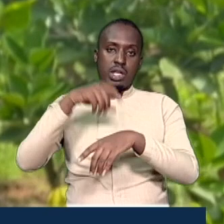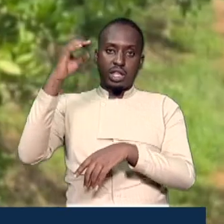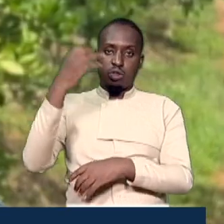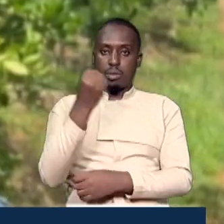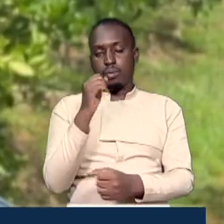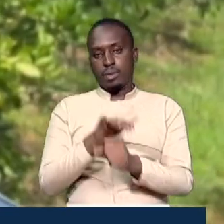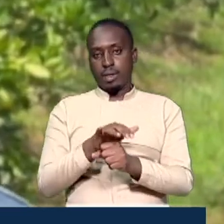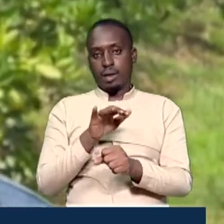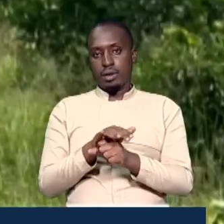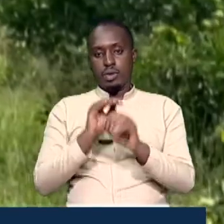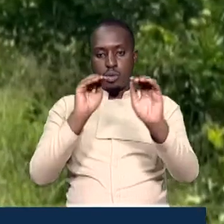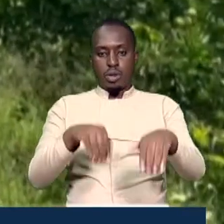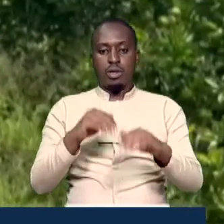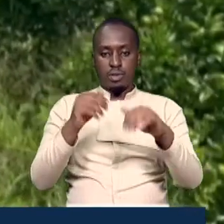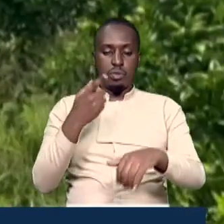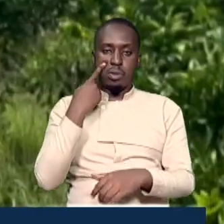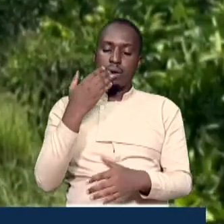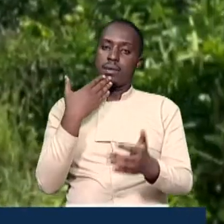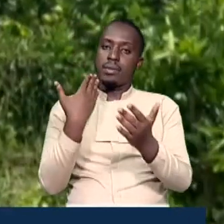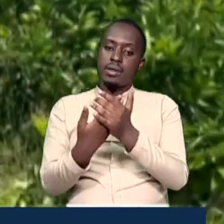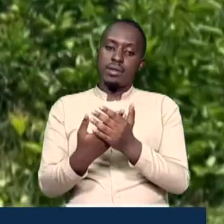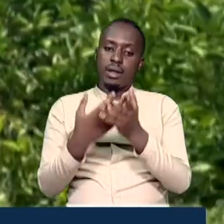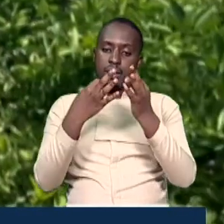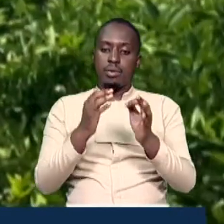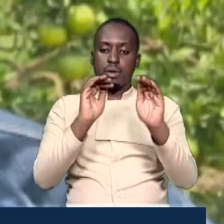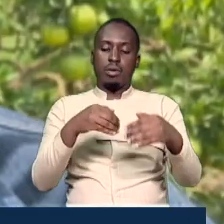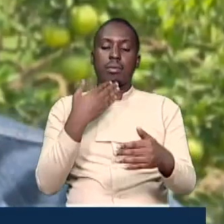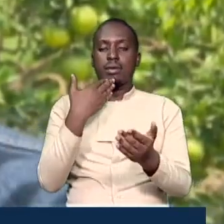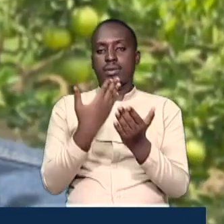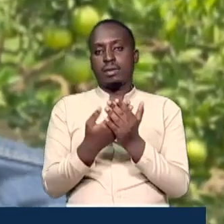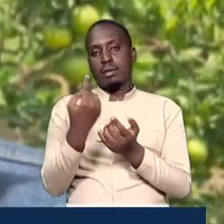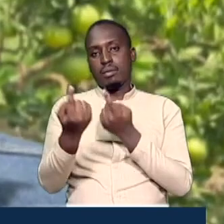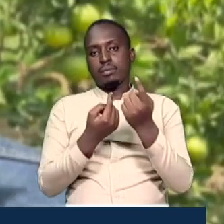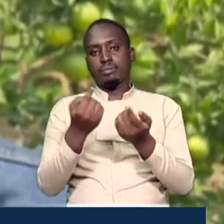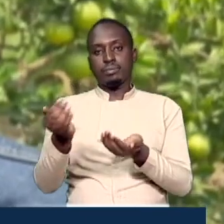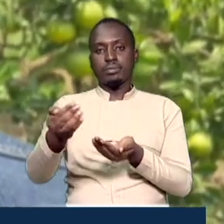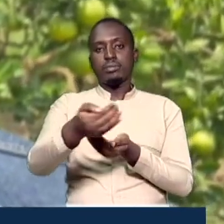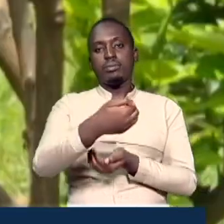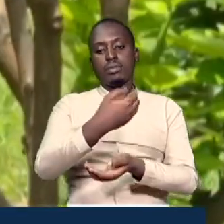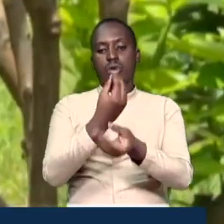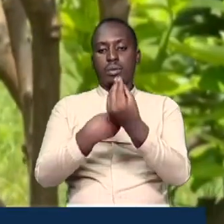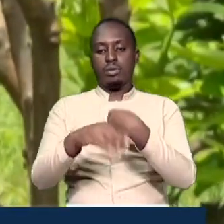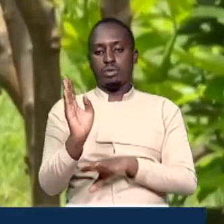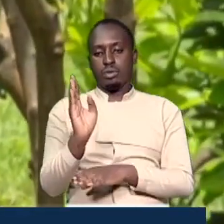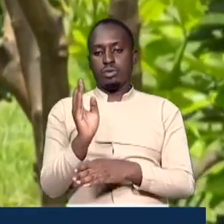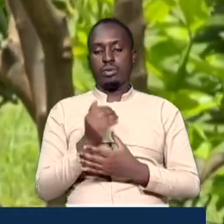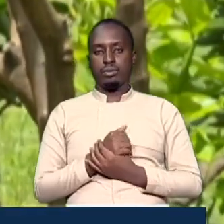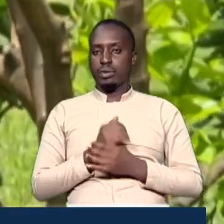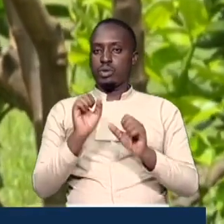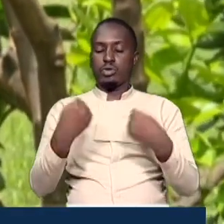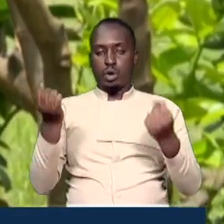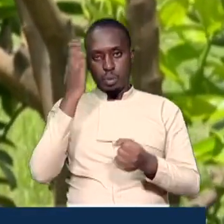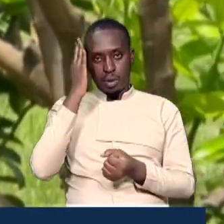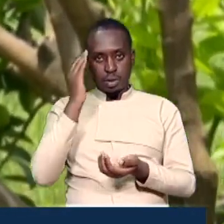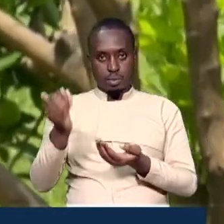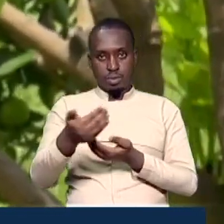cyane. Ubu buhinzi ububona ari bwiza n'ibihingwamo ari byiza. Bimwe turabisarura tukabicuruza. Ntabwo ushobora kumenya ingano